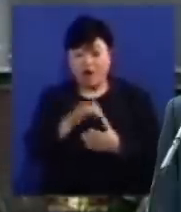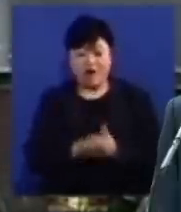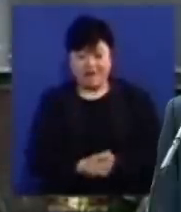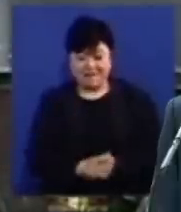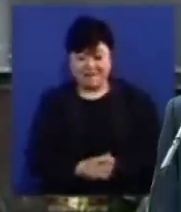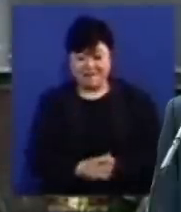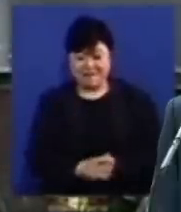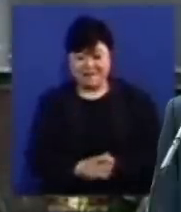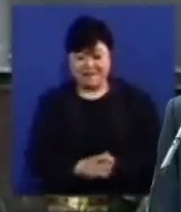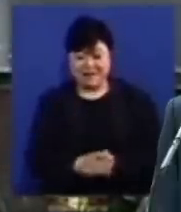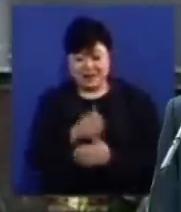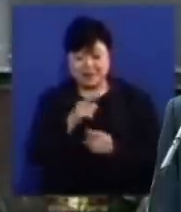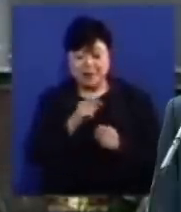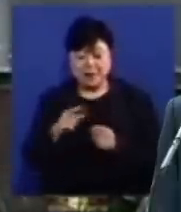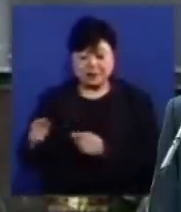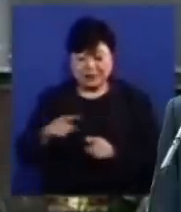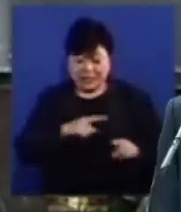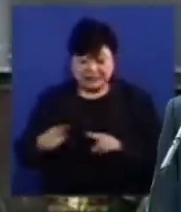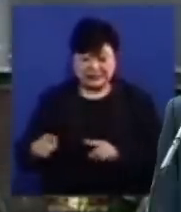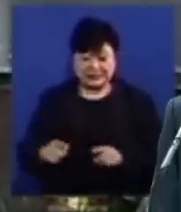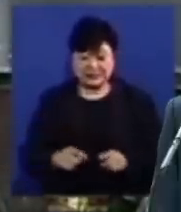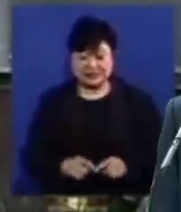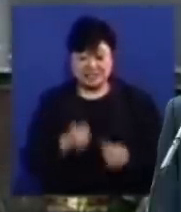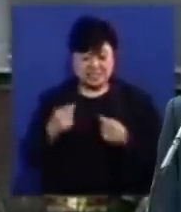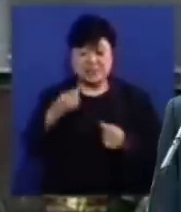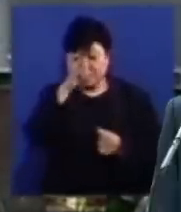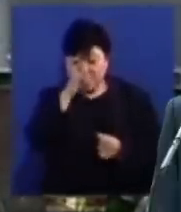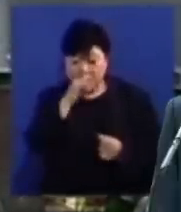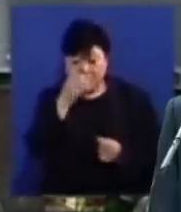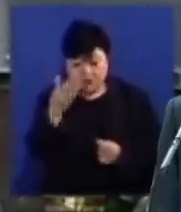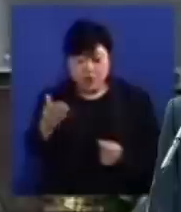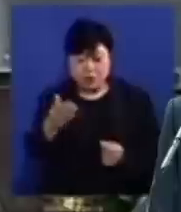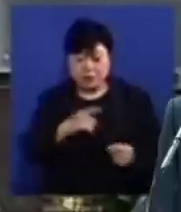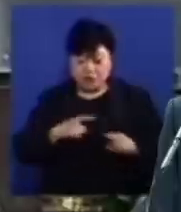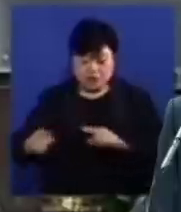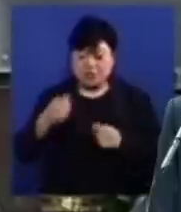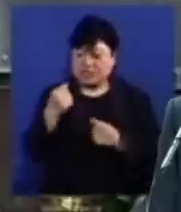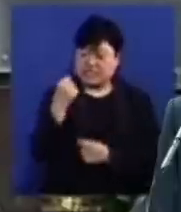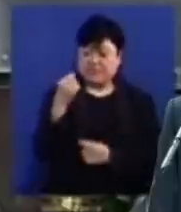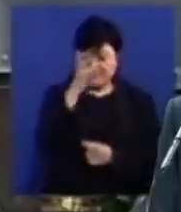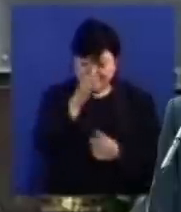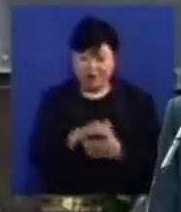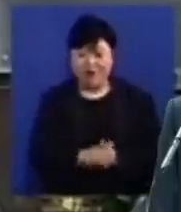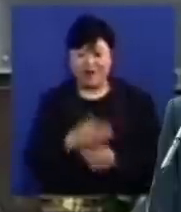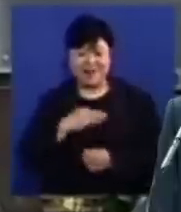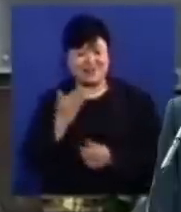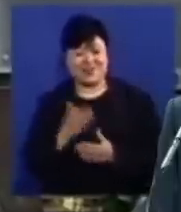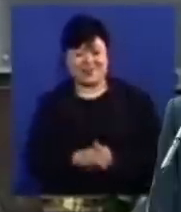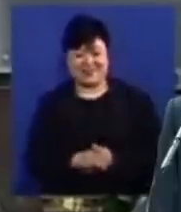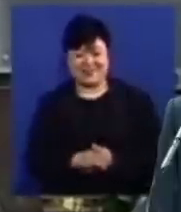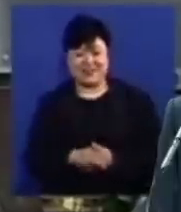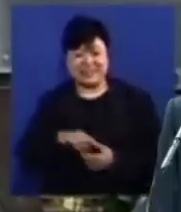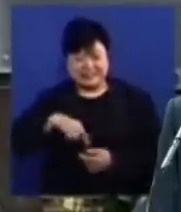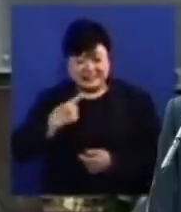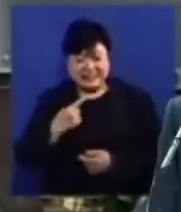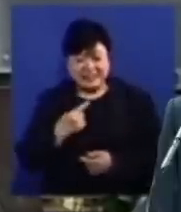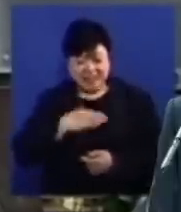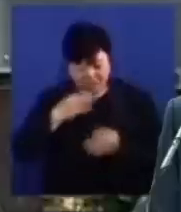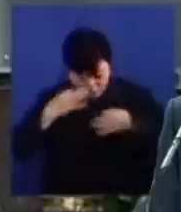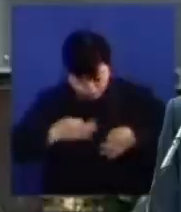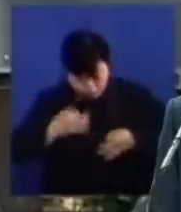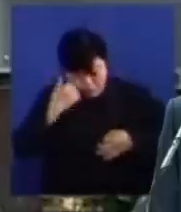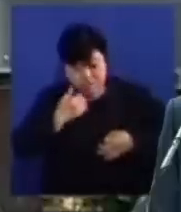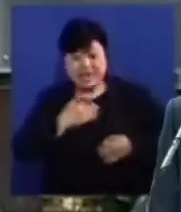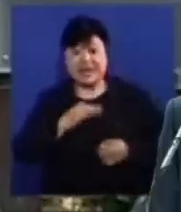것입니다. 하나님이 만물을 다스리는 통찰력이 있는 것처럼 여러분도 통찰력이 있다는 것을 알아야 되는 것입니다. 자기 정체성을 알아야